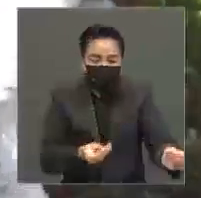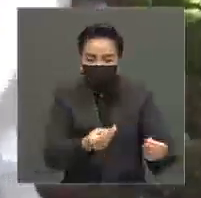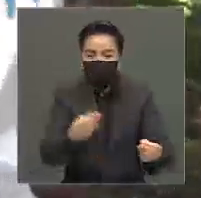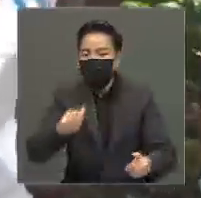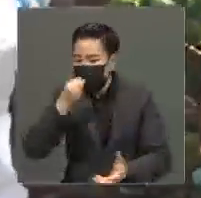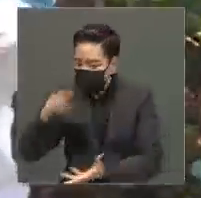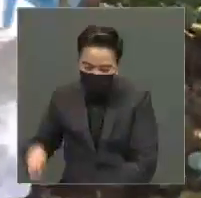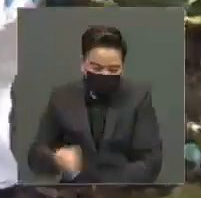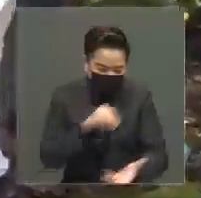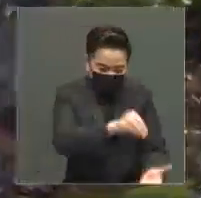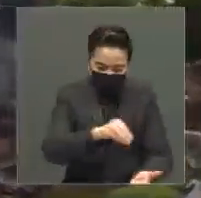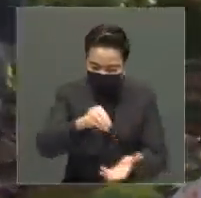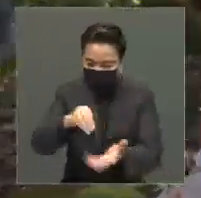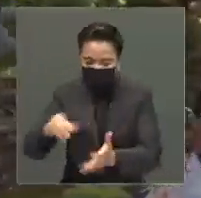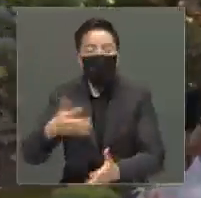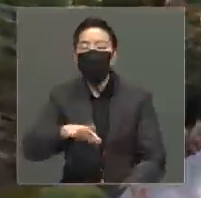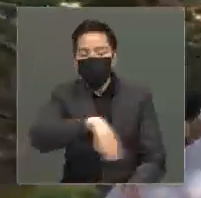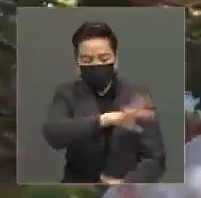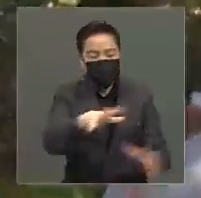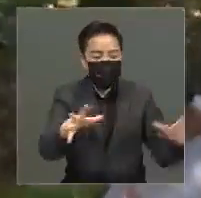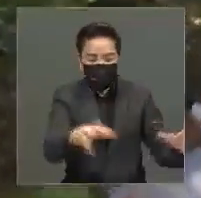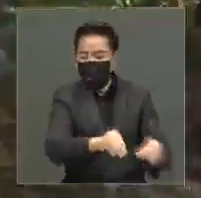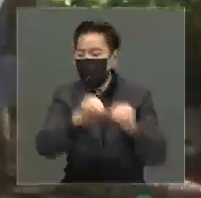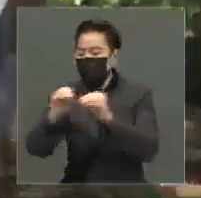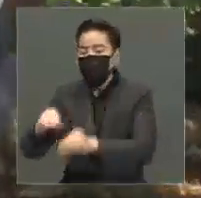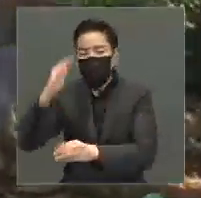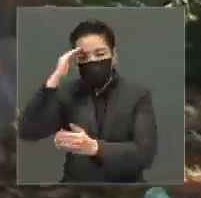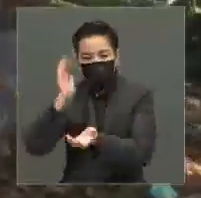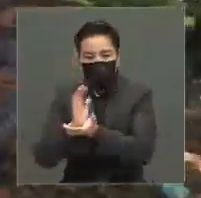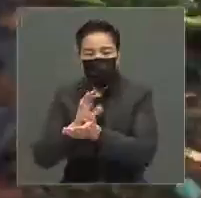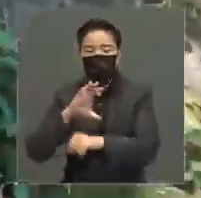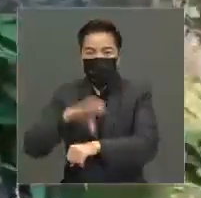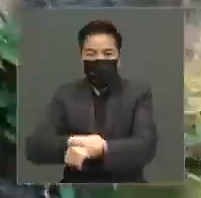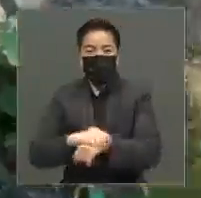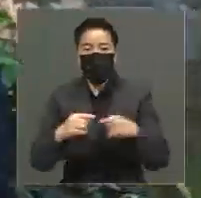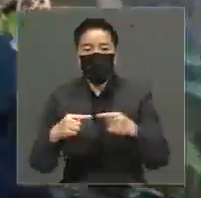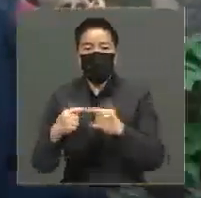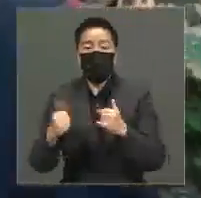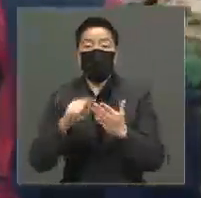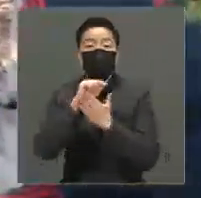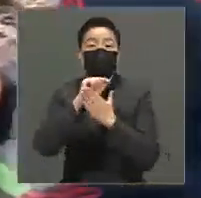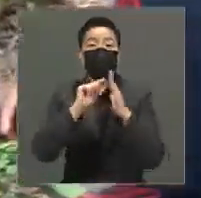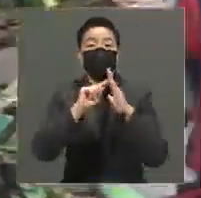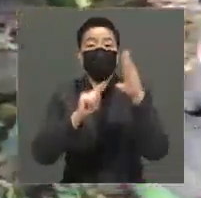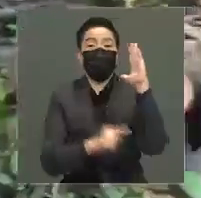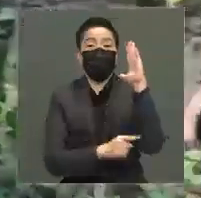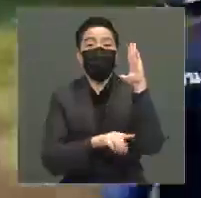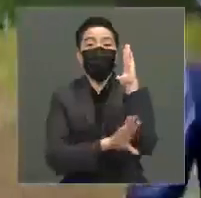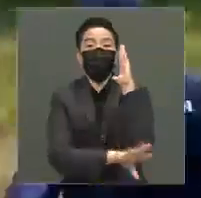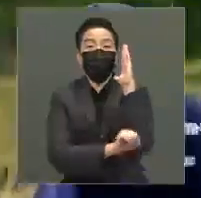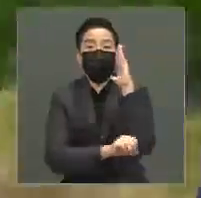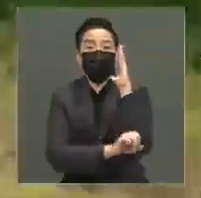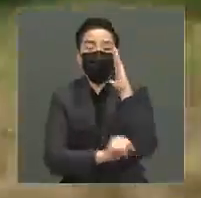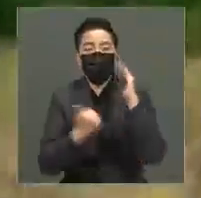าหารและน้ำดื่มให้ทุกคนก่อนที่จะคุมตัวไปดำเนินคดีตามกฎหมายต่อไปจากตากลงใต้ไปดูที่สงขล